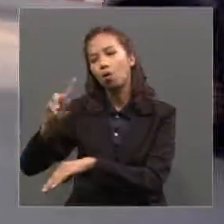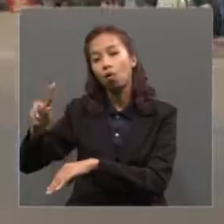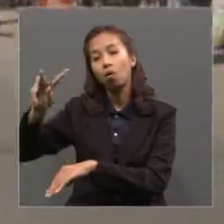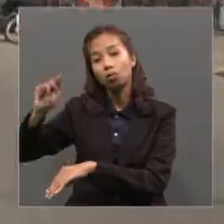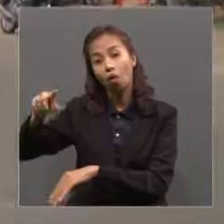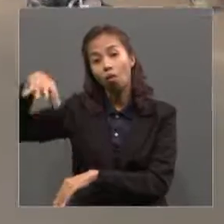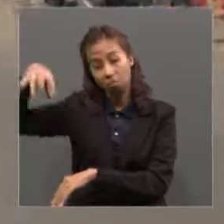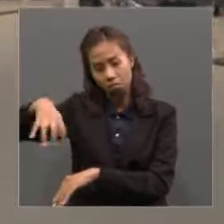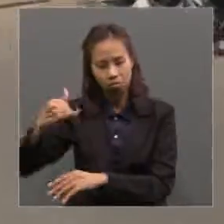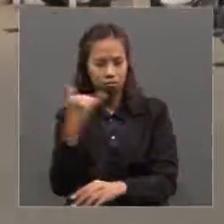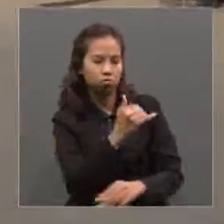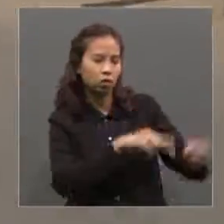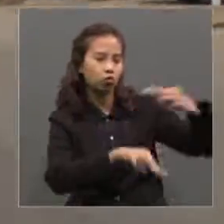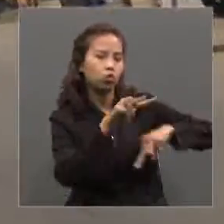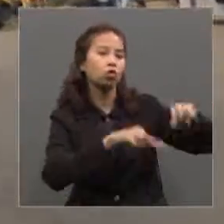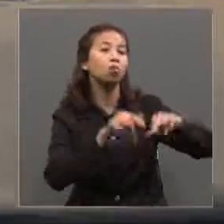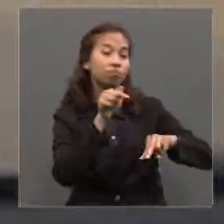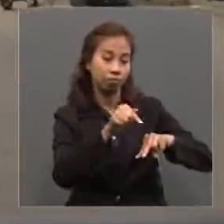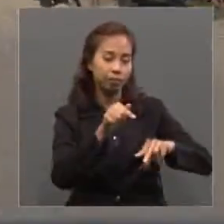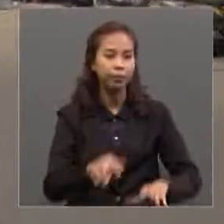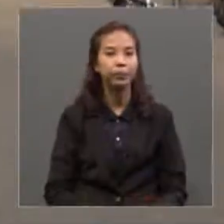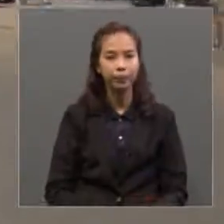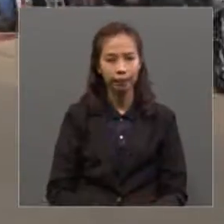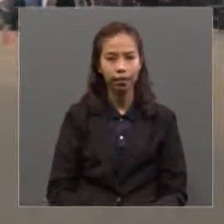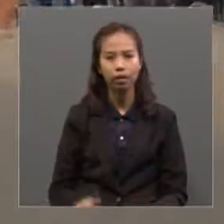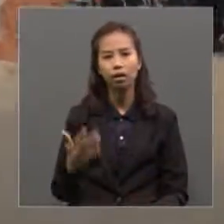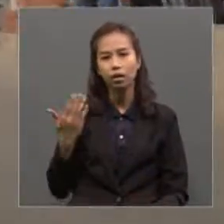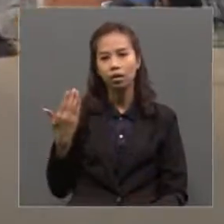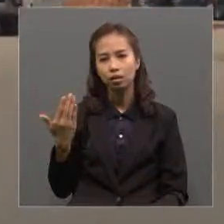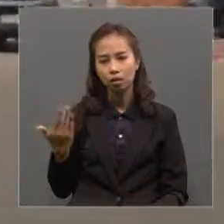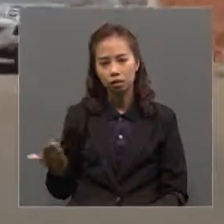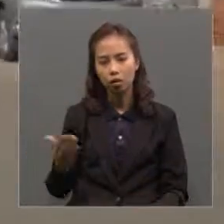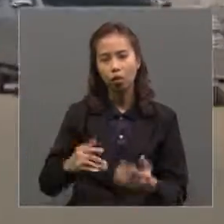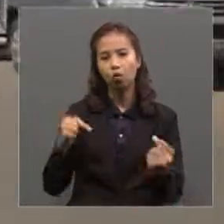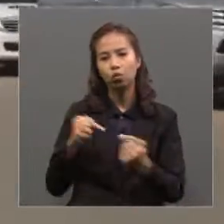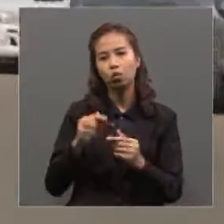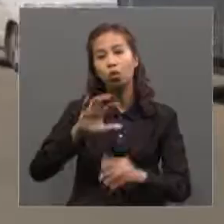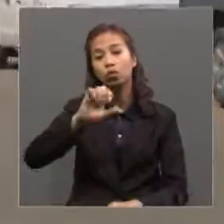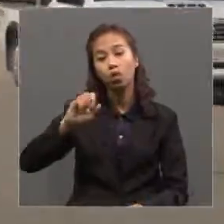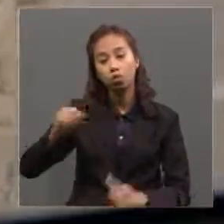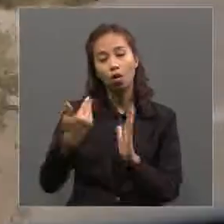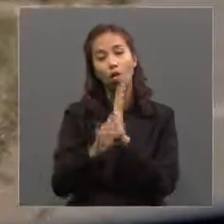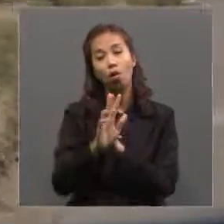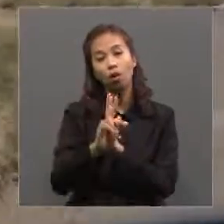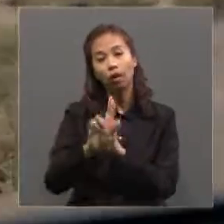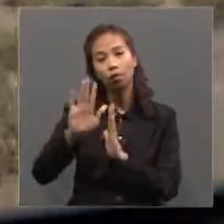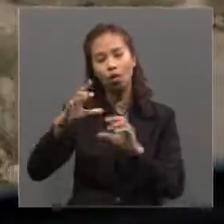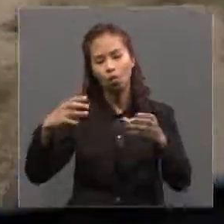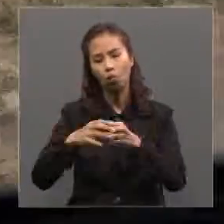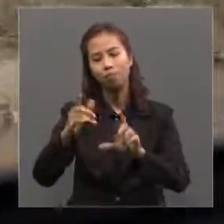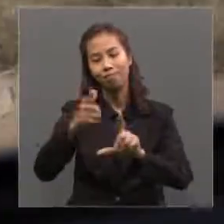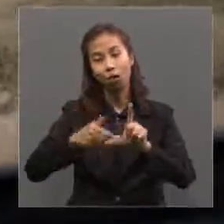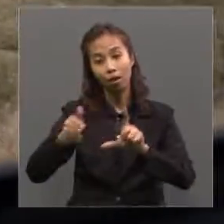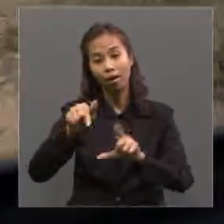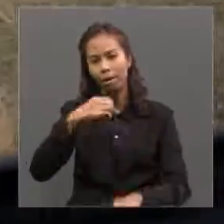าทิตย์ที่7พฤษภาคมนี้หน่อยทางด้านของนายอิทธิพลชนทราสิริผู้สมัครส.ส.ขอนแก่นเขต2พรรคก้าวไกลก็บอกเพิ่มเติ